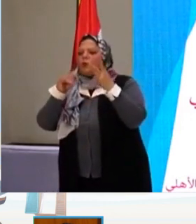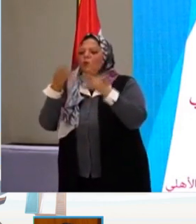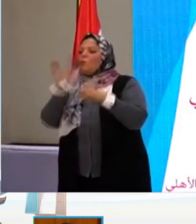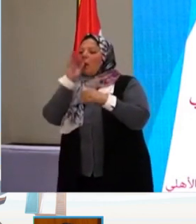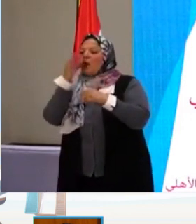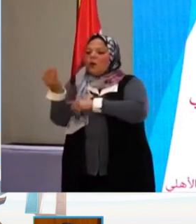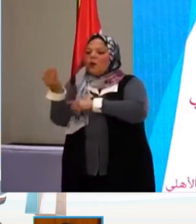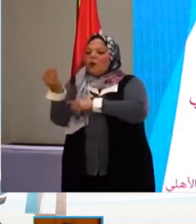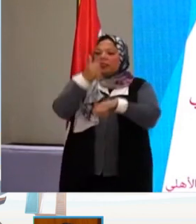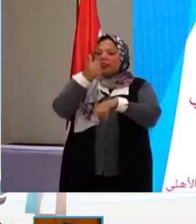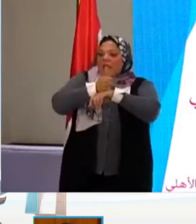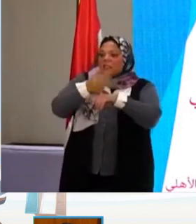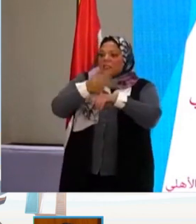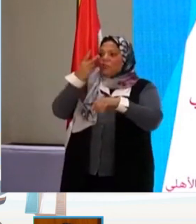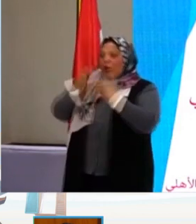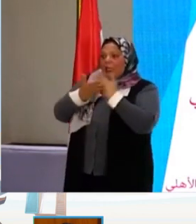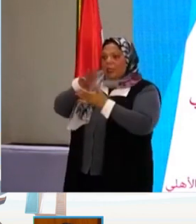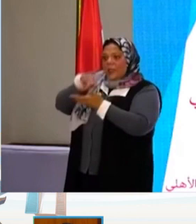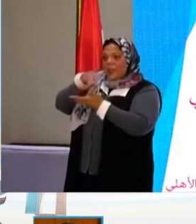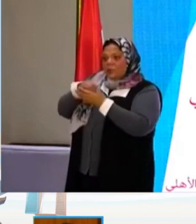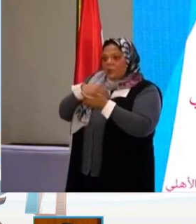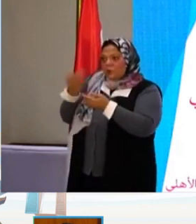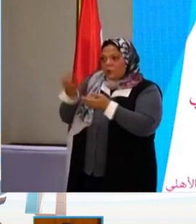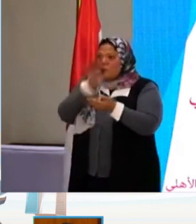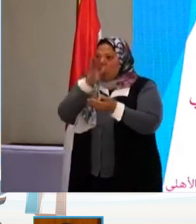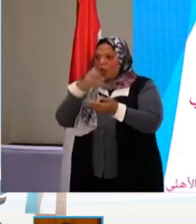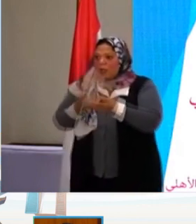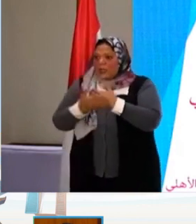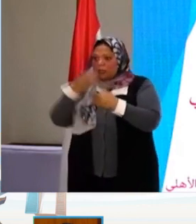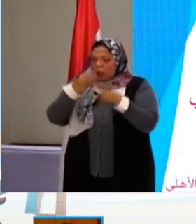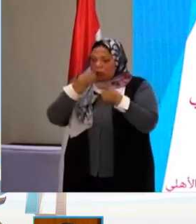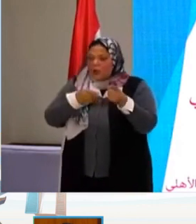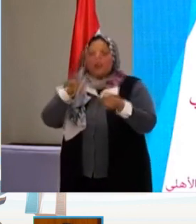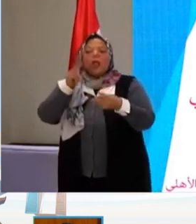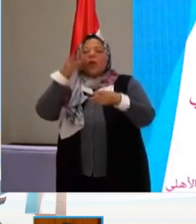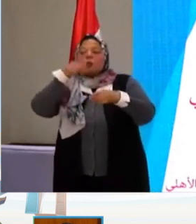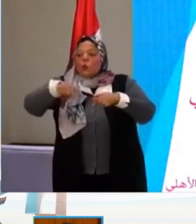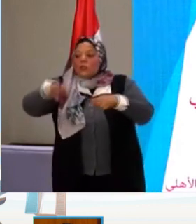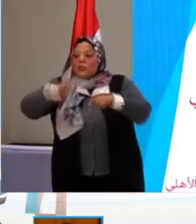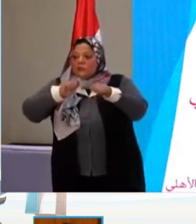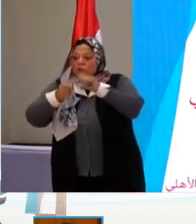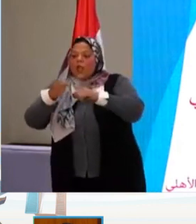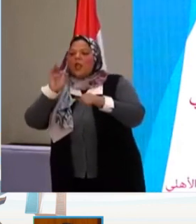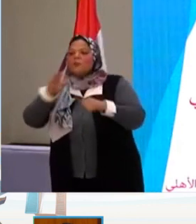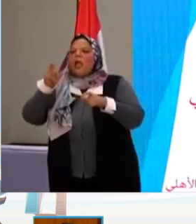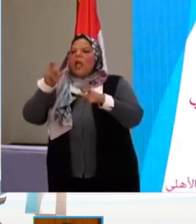كان في معوقات تخص يعني فتره توفير الاوضاع، اهمها طبعا